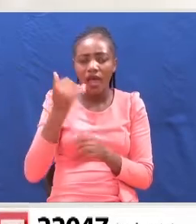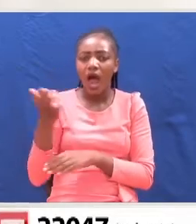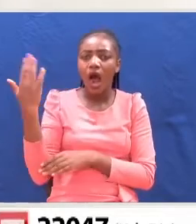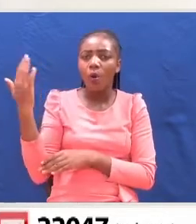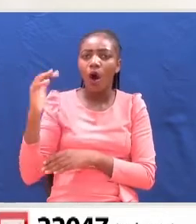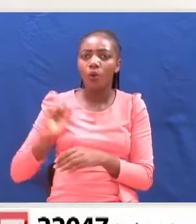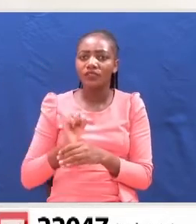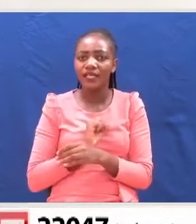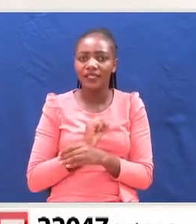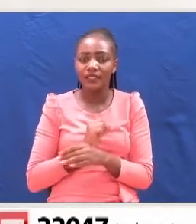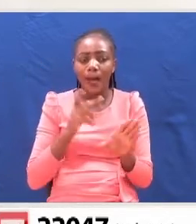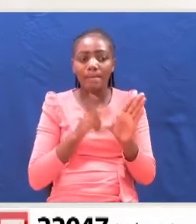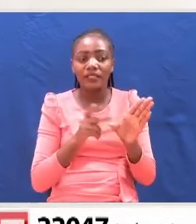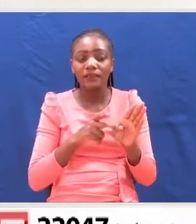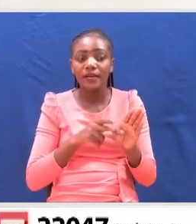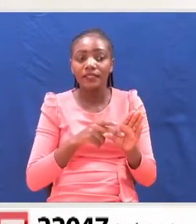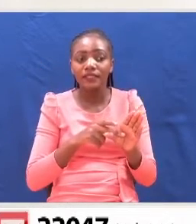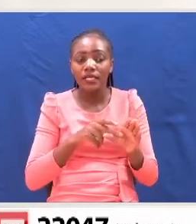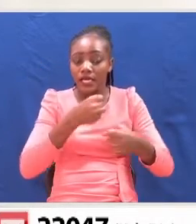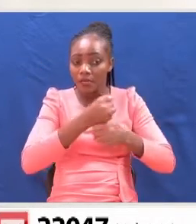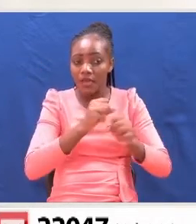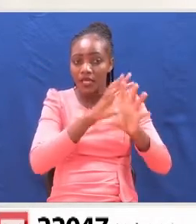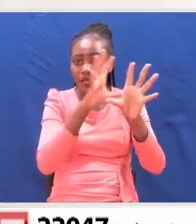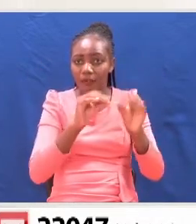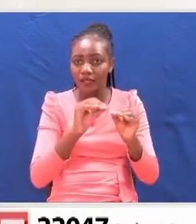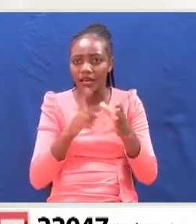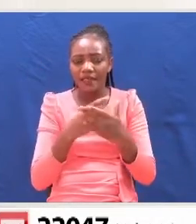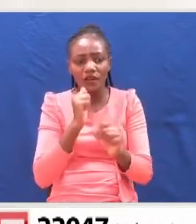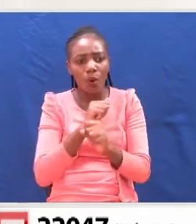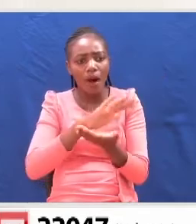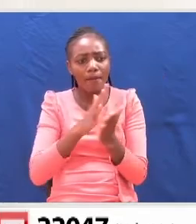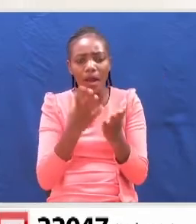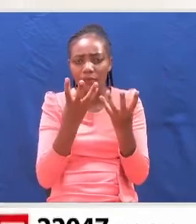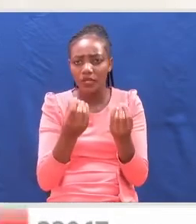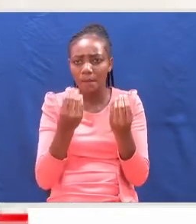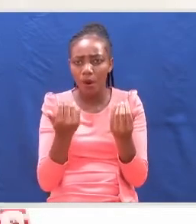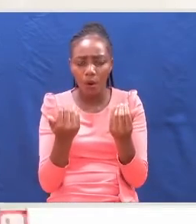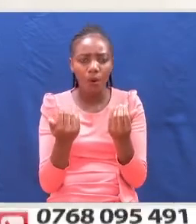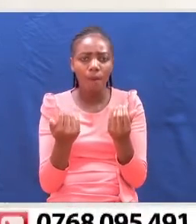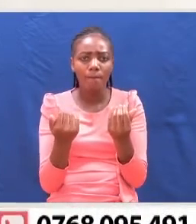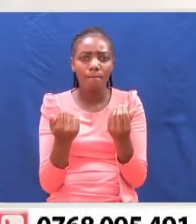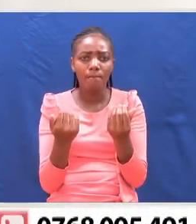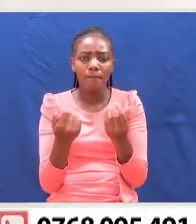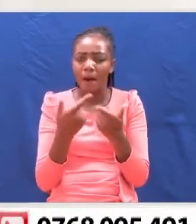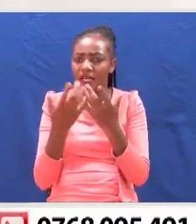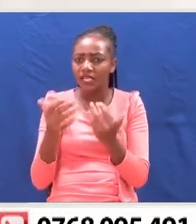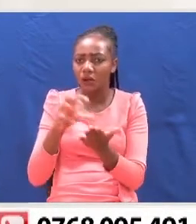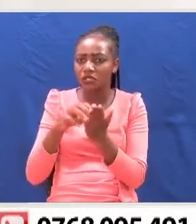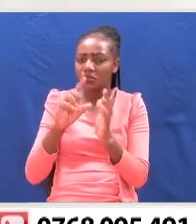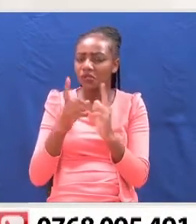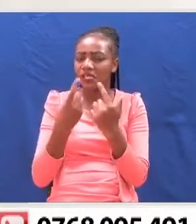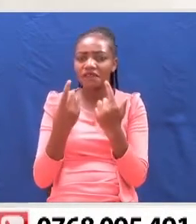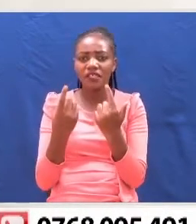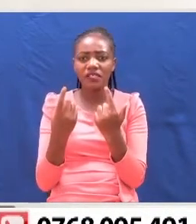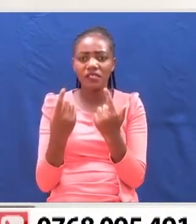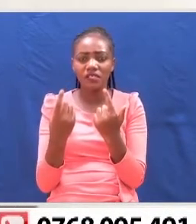unajua inakuwa ni rahisi. Na mambo ya vetting of officers, naona pengine kwa BBI wamependekeza wameongeza wale ambao